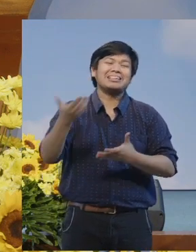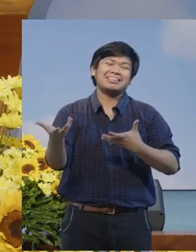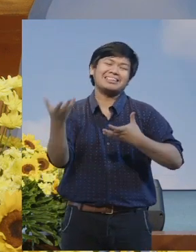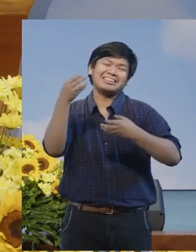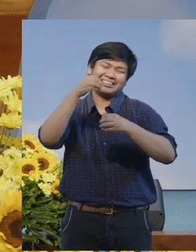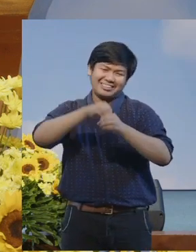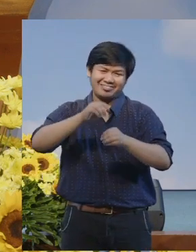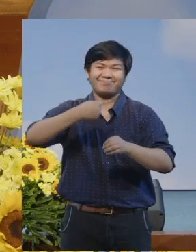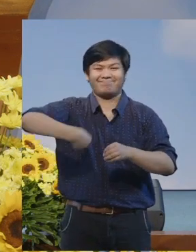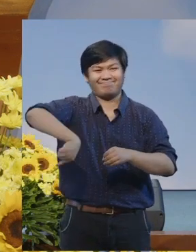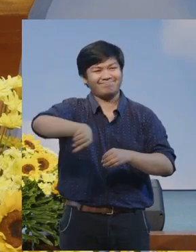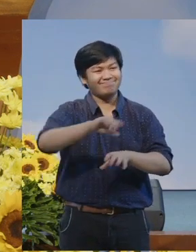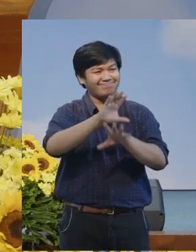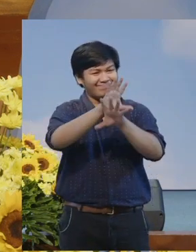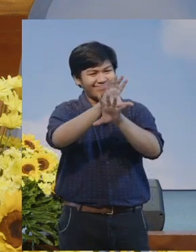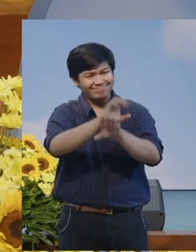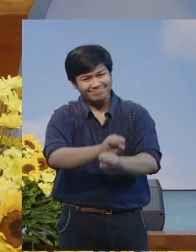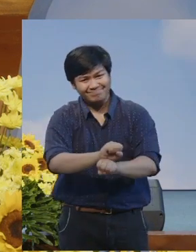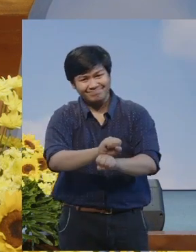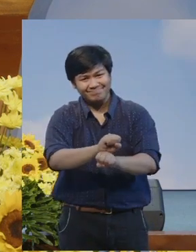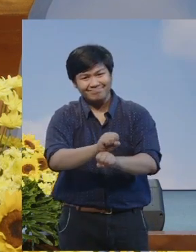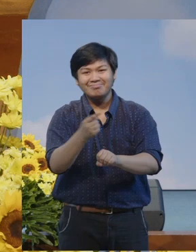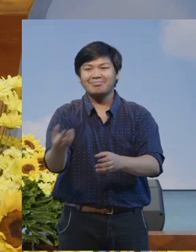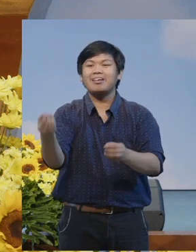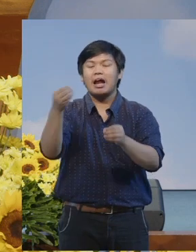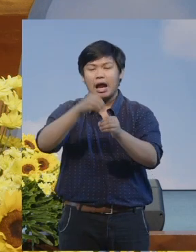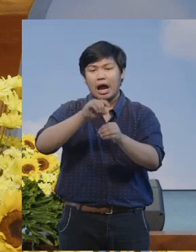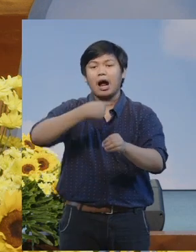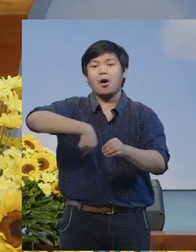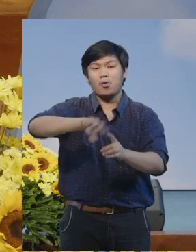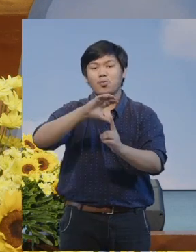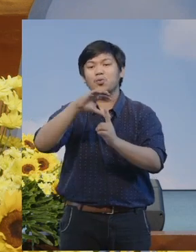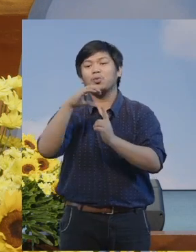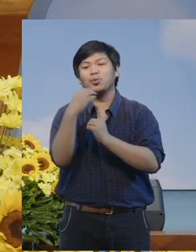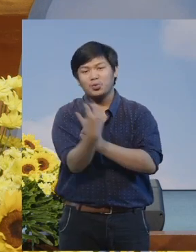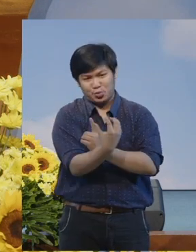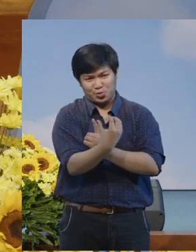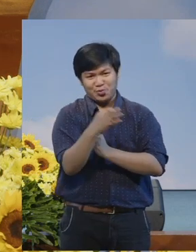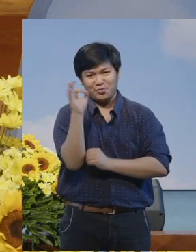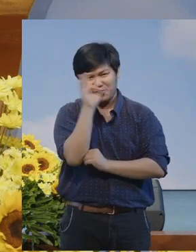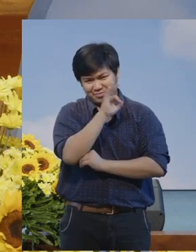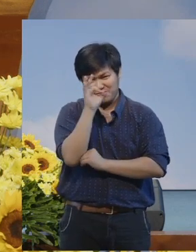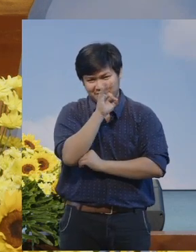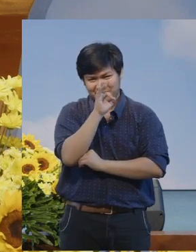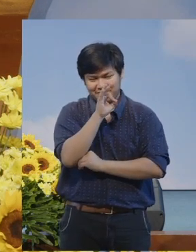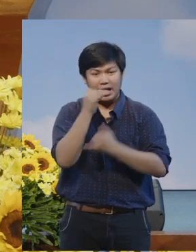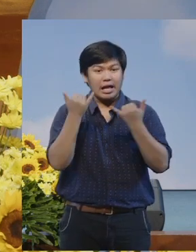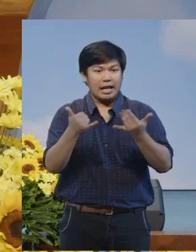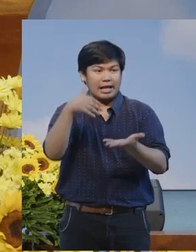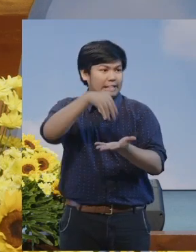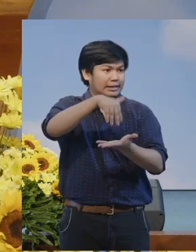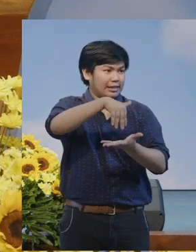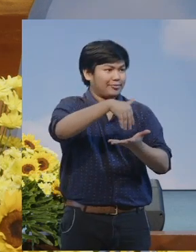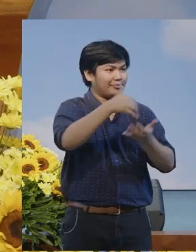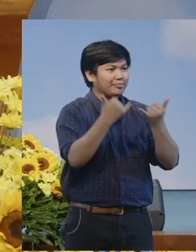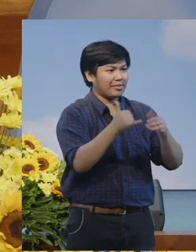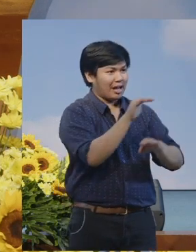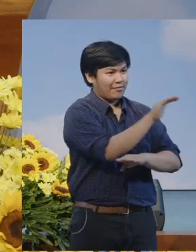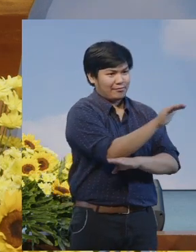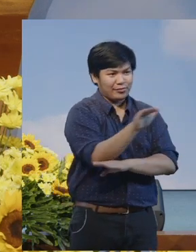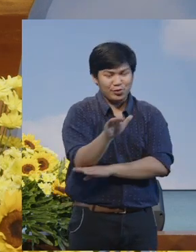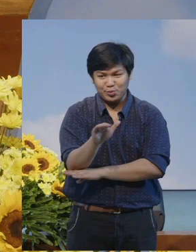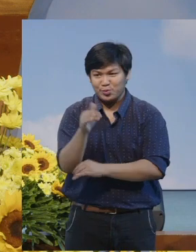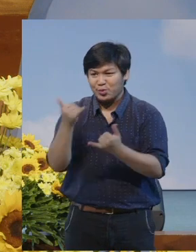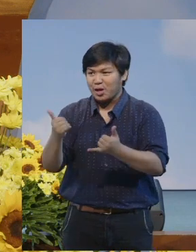ng kulturang Pilipino. Kaya mga kapatid, sa ating pag-aaral sa hapong ito ay titingnan